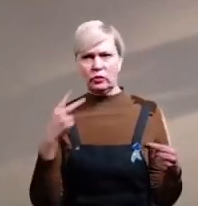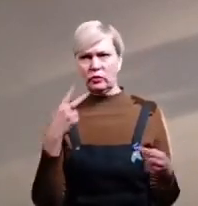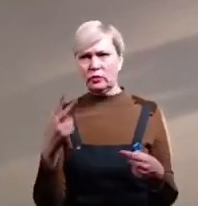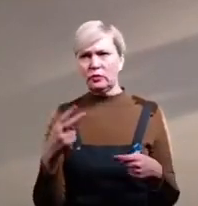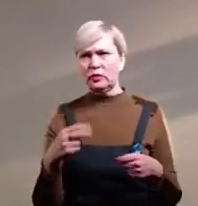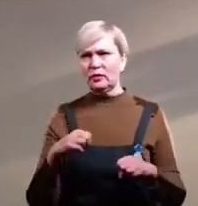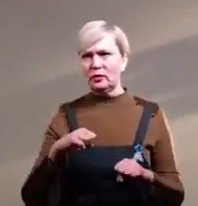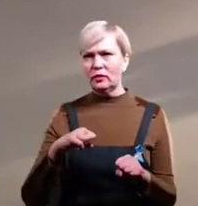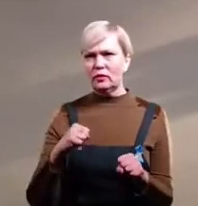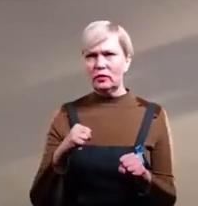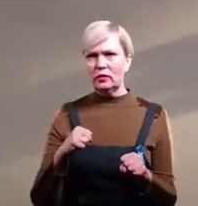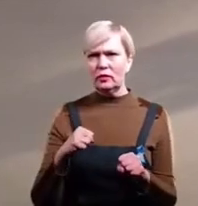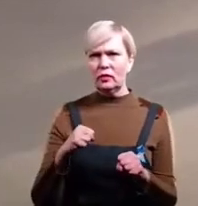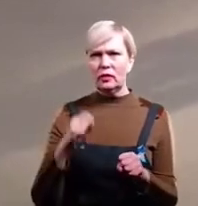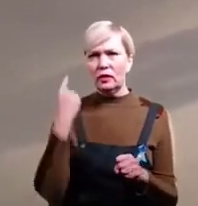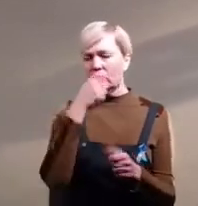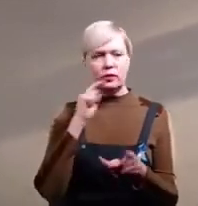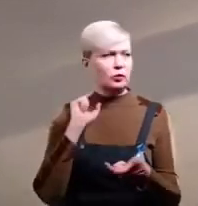Можешь туда сесть лицом?